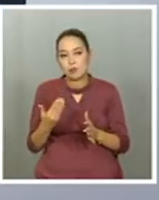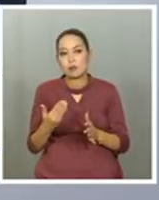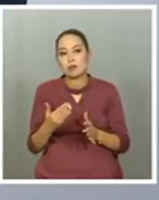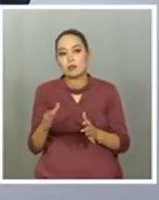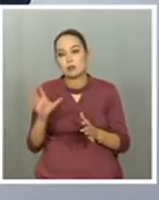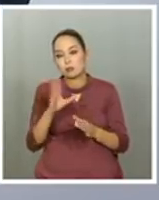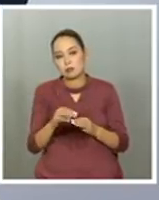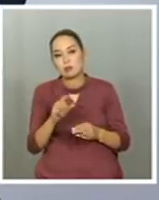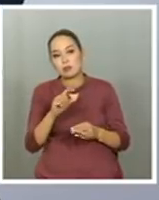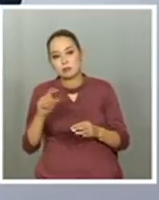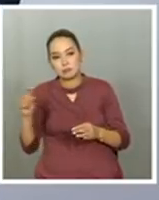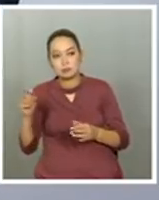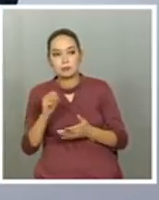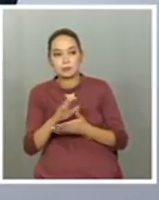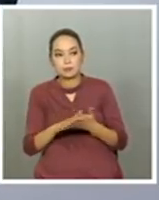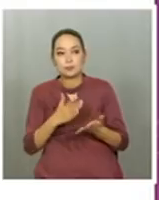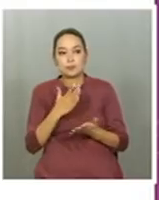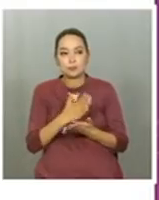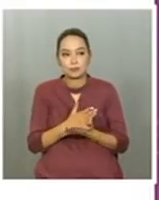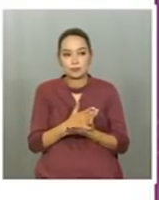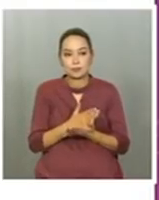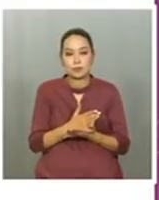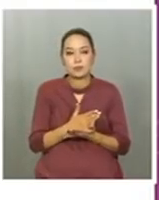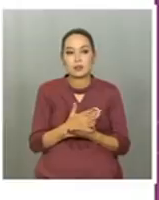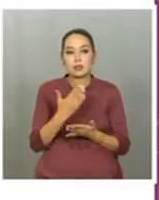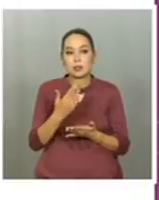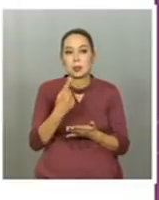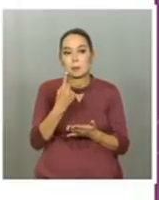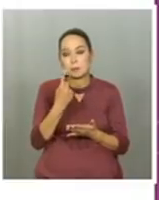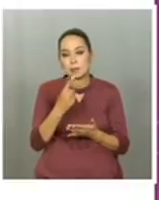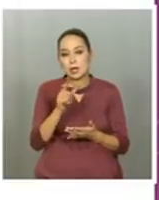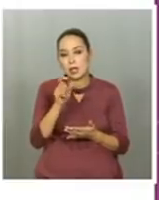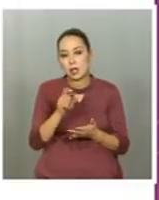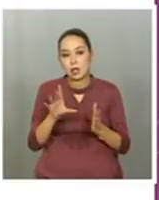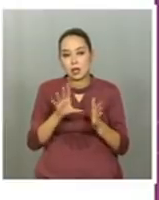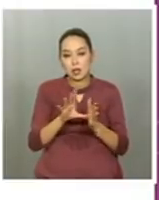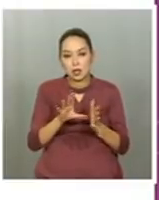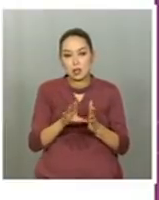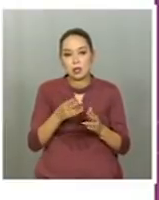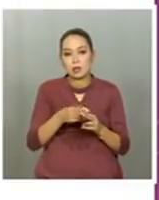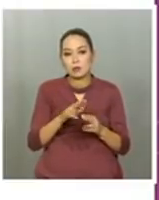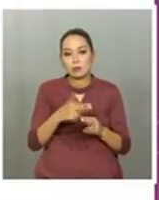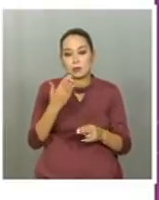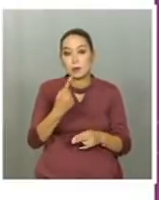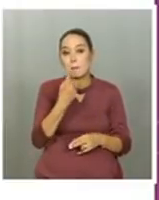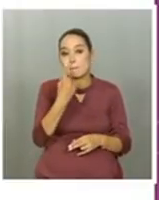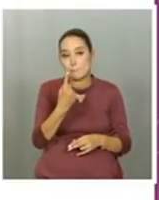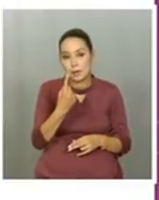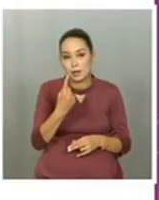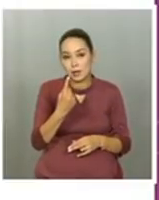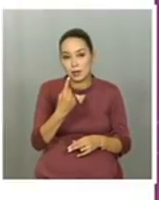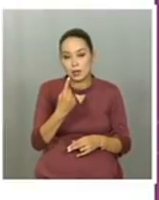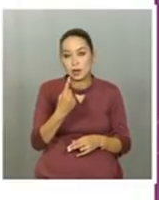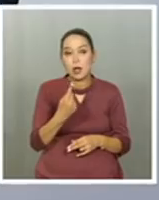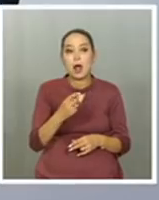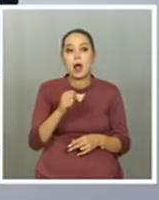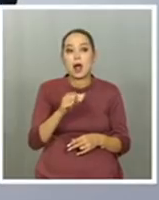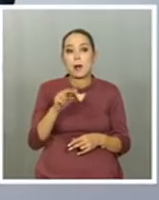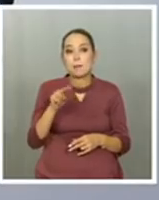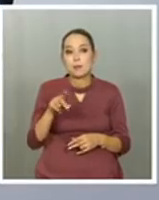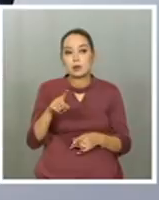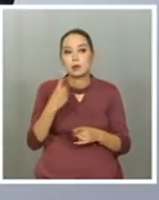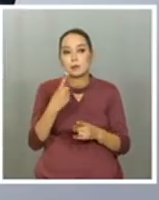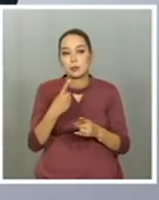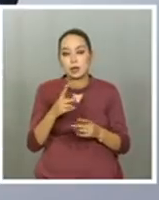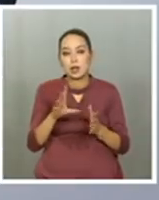арқылы барады. Мысалы, міне жерде бір электроны бос тұр, бұл жерде тотығу дәрежесі бір болады. Ал P деңгейшесіндегі бір электрон